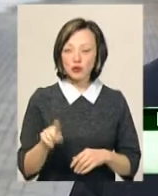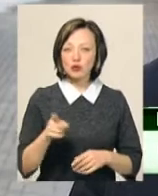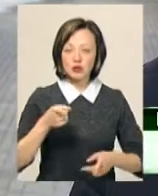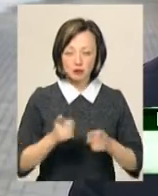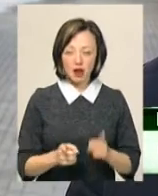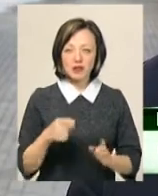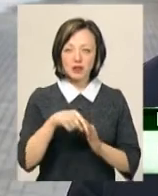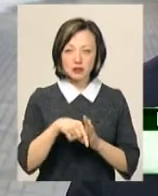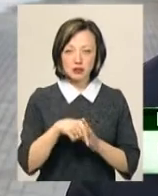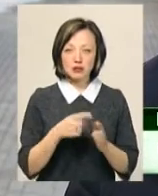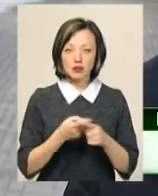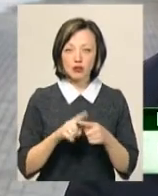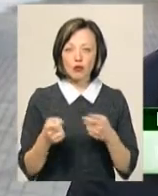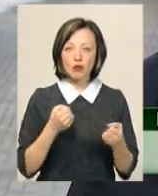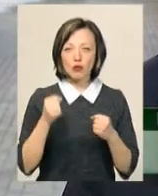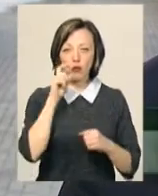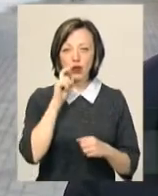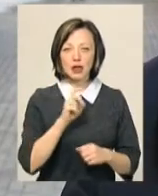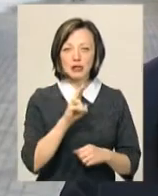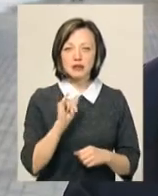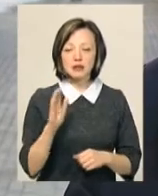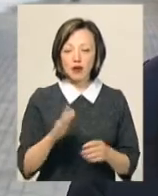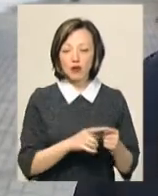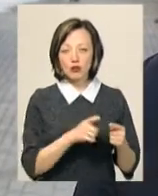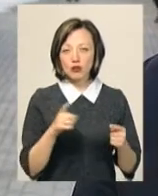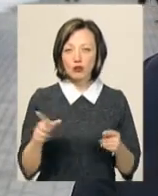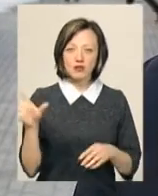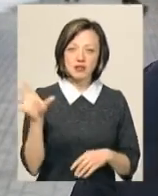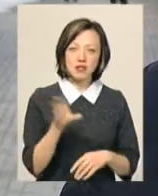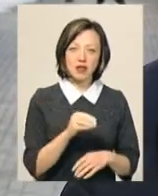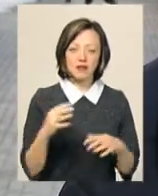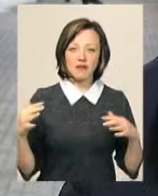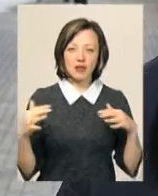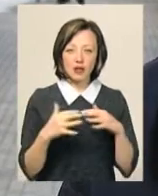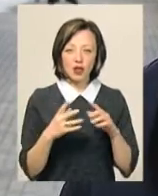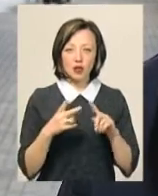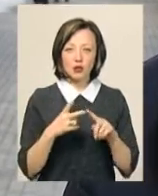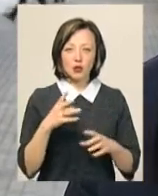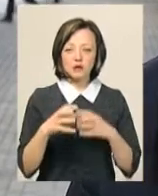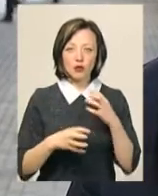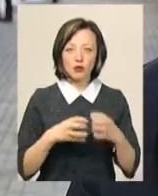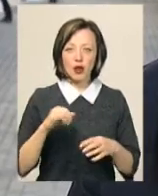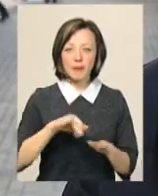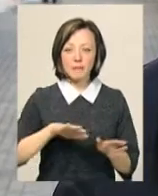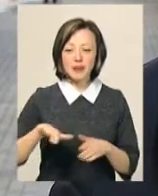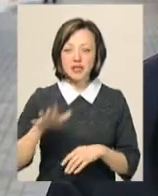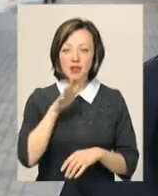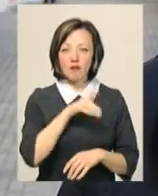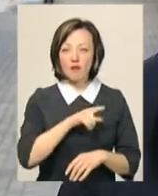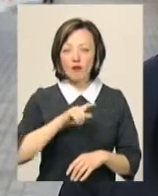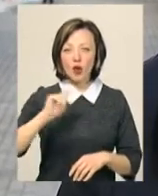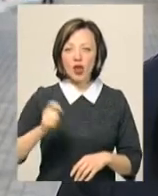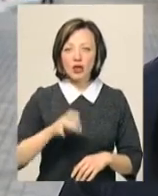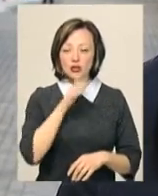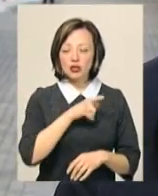справді символізував цю боротьбу українців впродовж всієї війни Другої світової і в післявоєнний час, коли ми